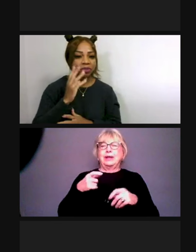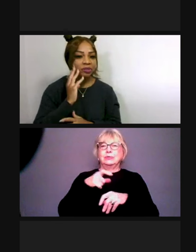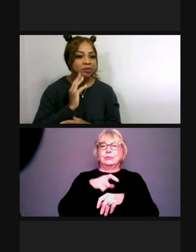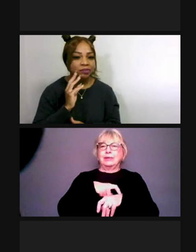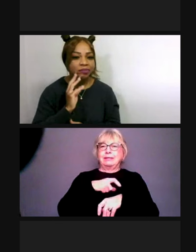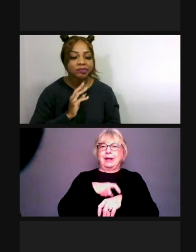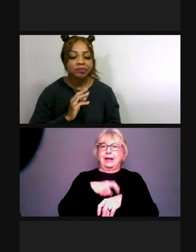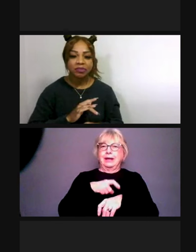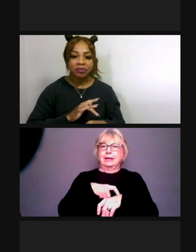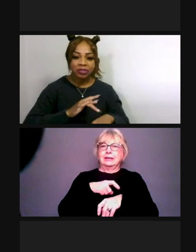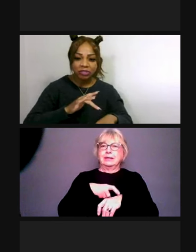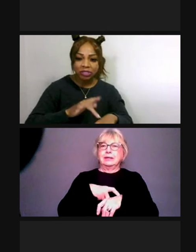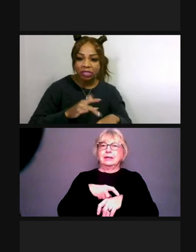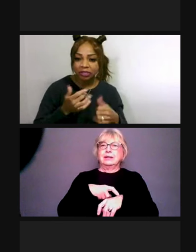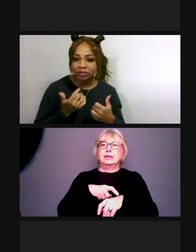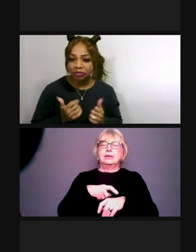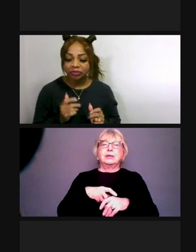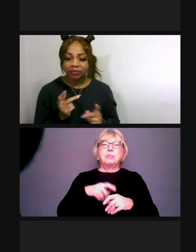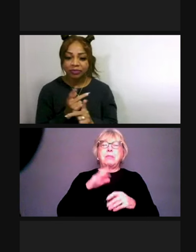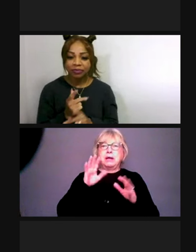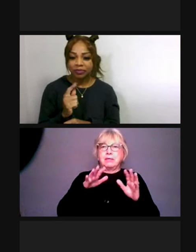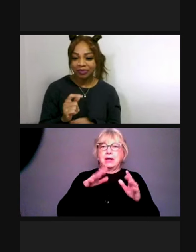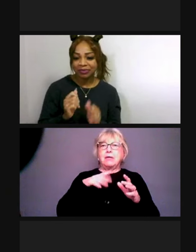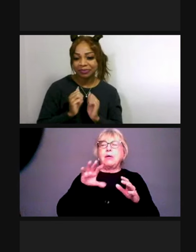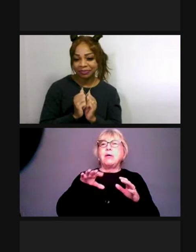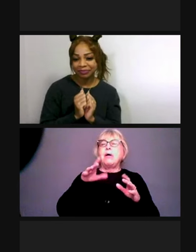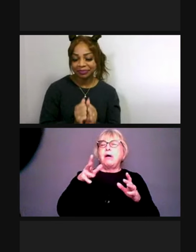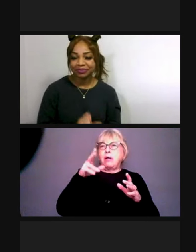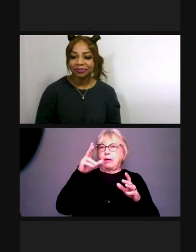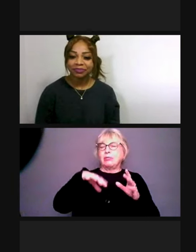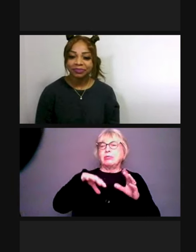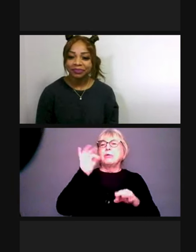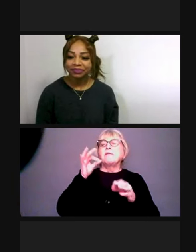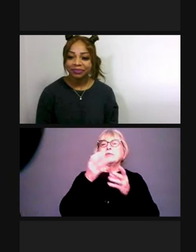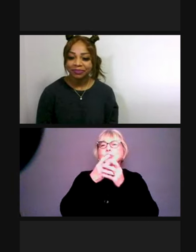pour en faire l'expérience et trouver une solution ensemble.